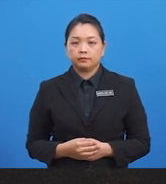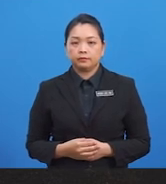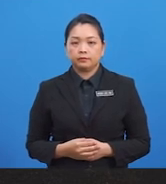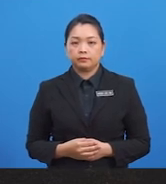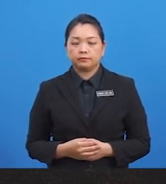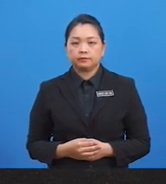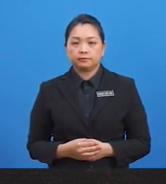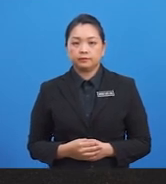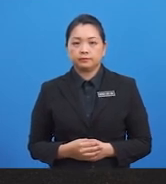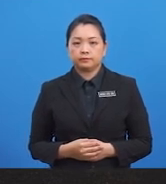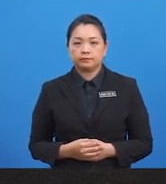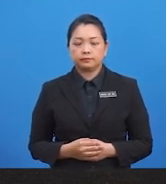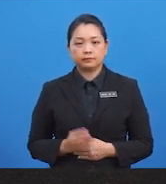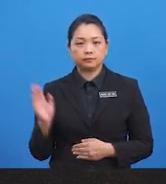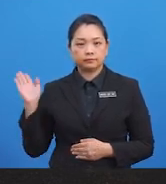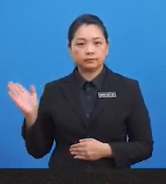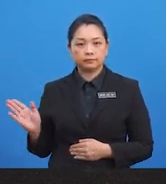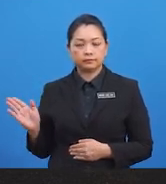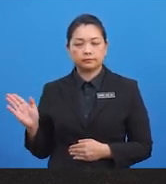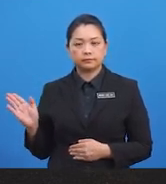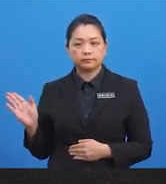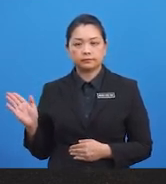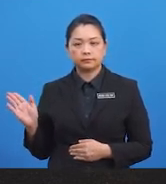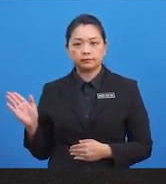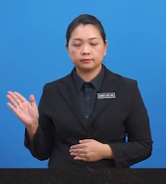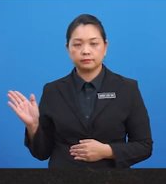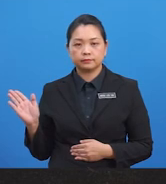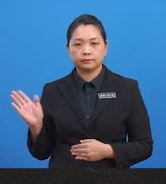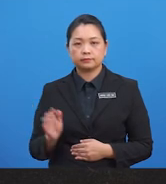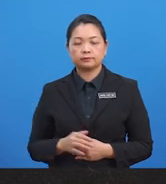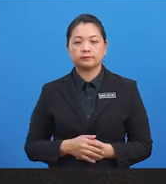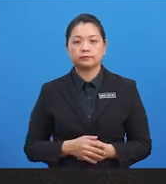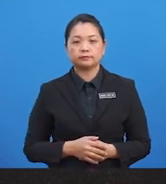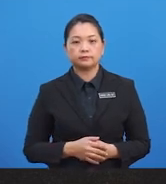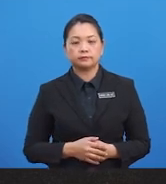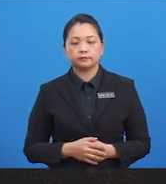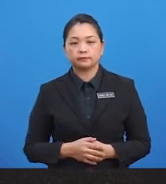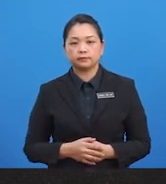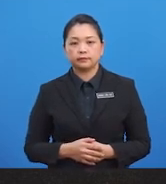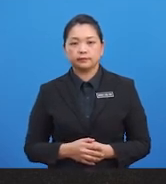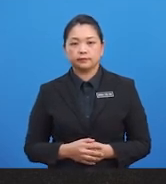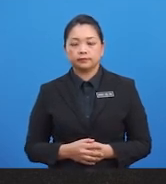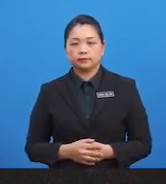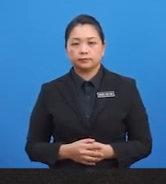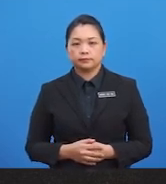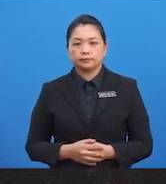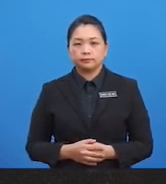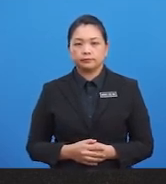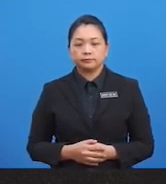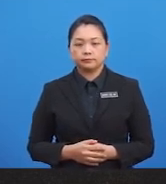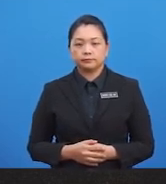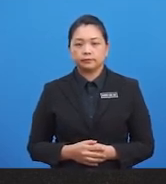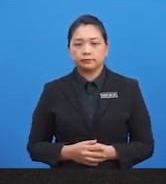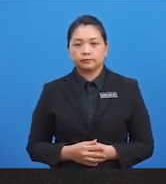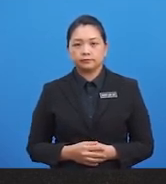Kita akan dapat negatif 2 per 3 tolak 0. Dan